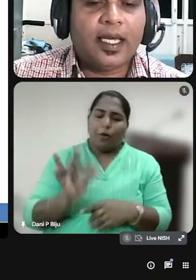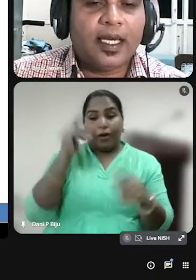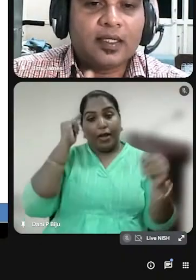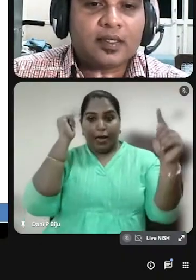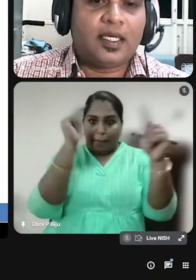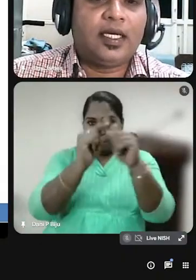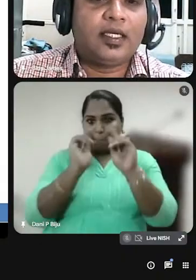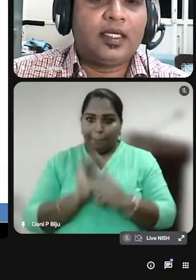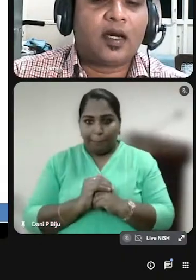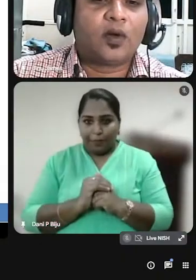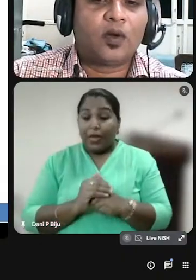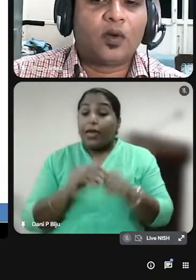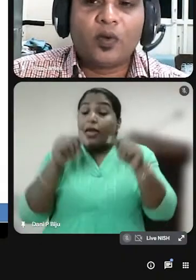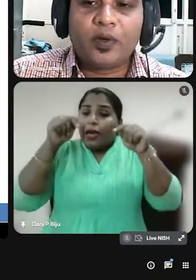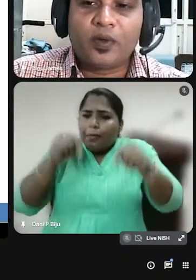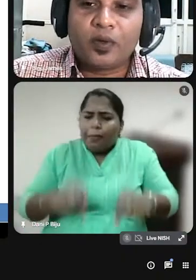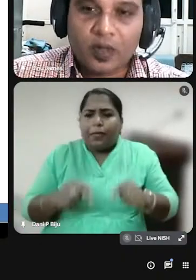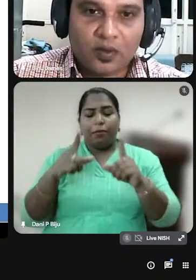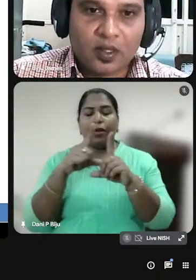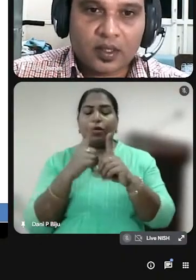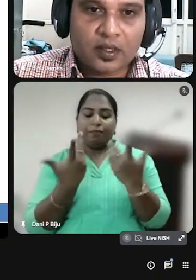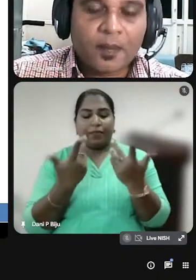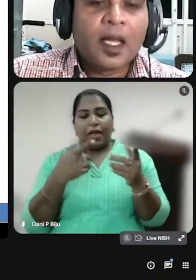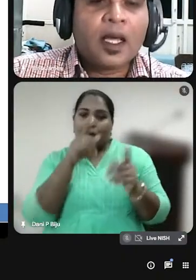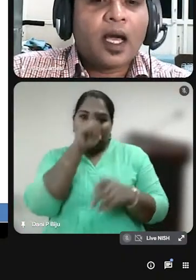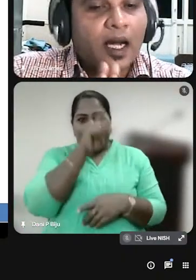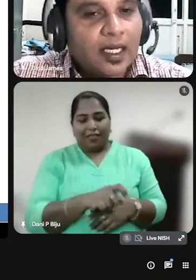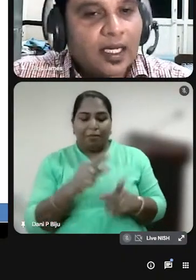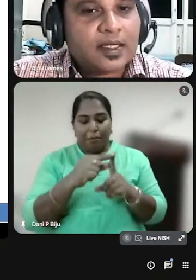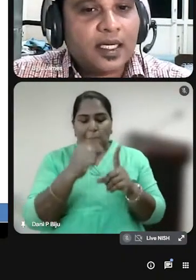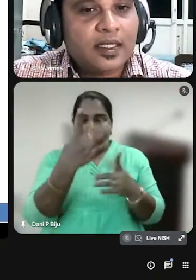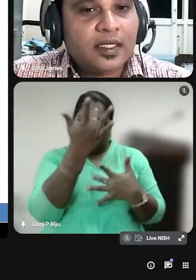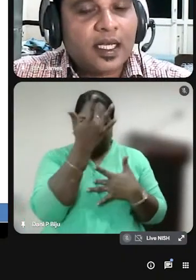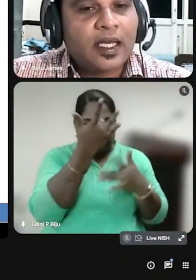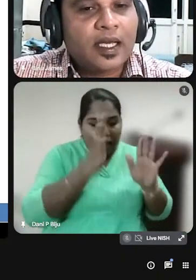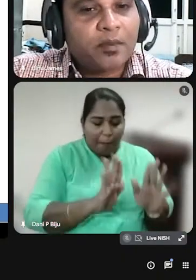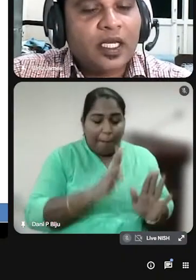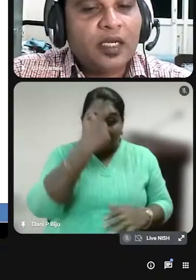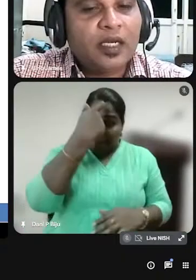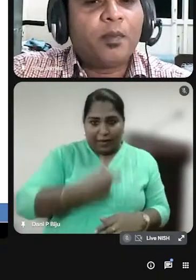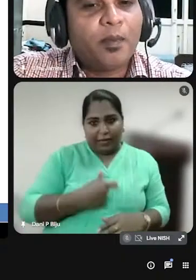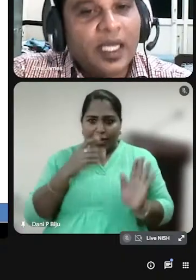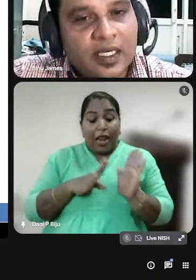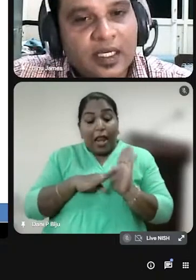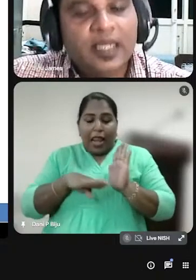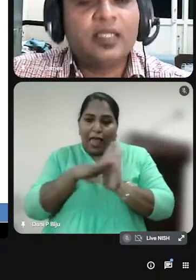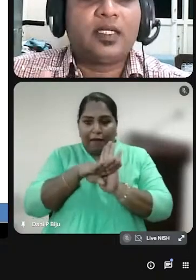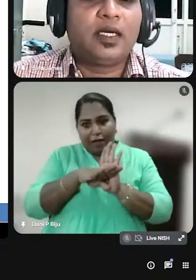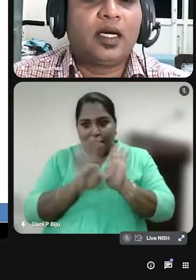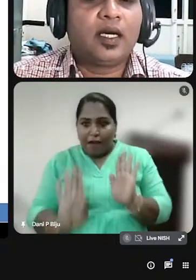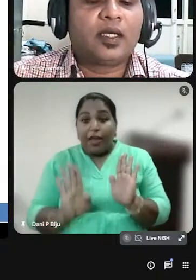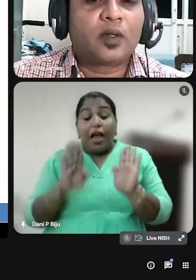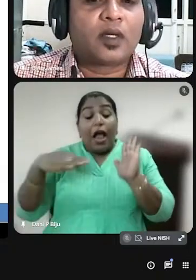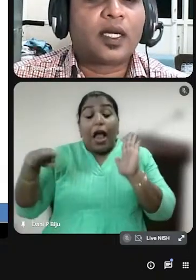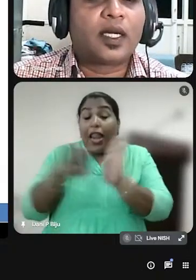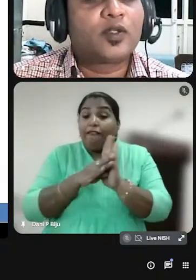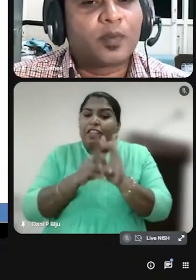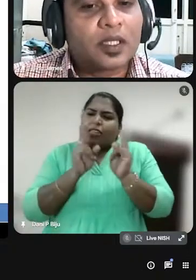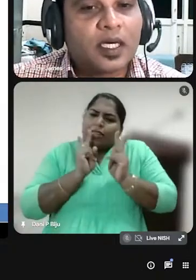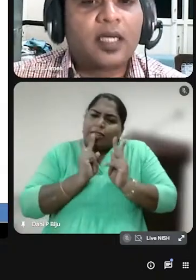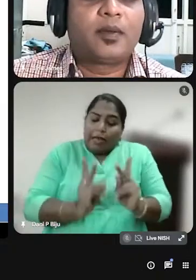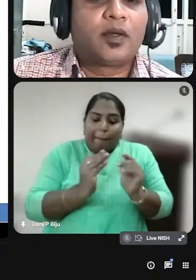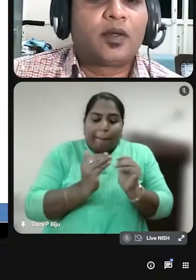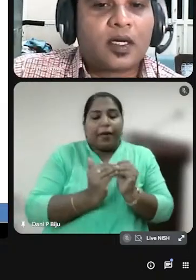പ്രസന്റ് ഏത് സ്റ്റേജിലാണോ ഒരു രോഗിയുള്ളത് ആ സ്റ്റേജിനെ മിനിമം മെയിൻറ്റെയിൻ ചെയ്യുക എന്നുള്ളതാണ്